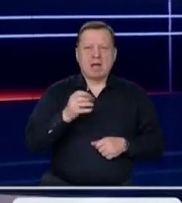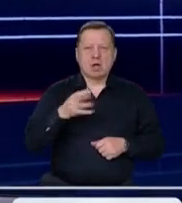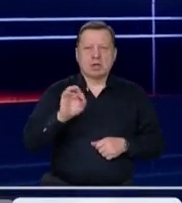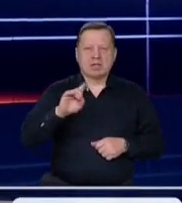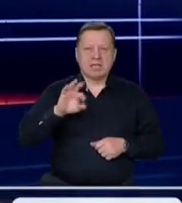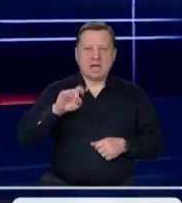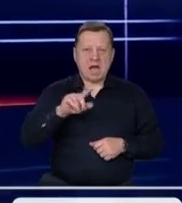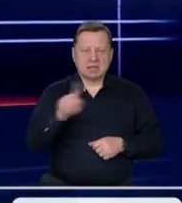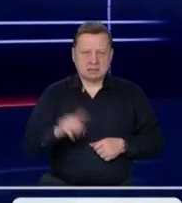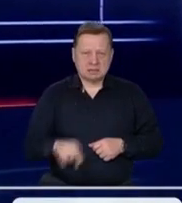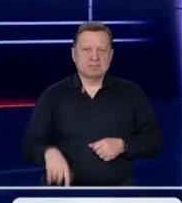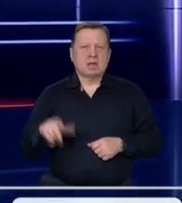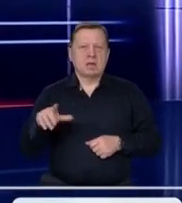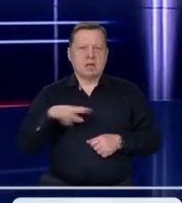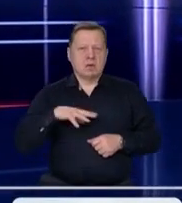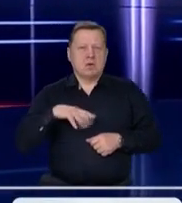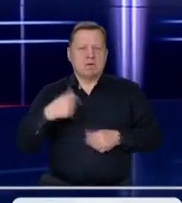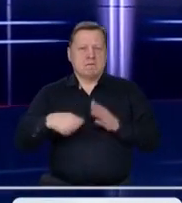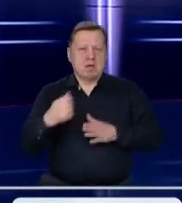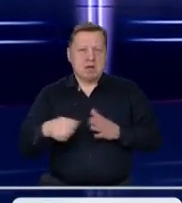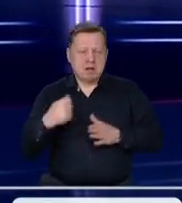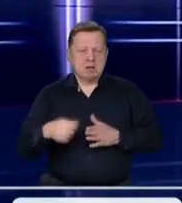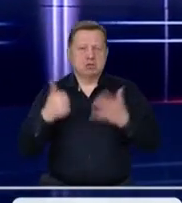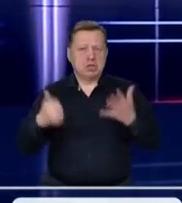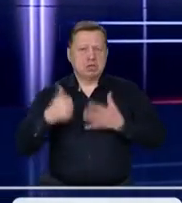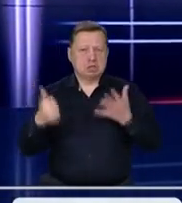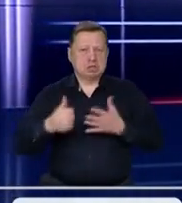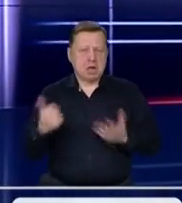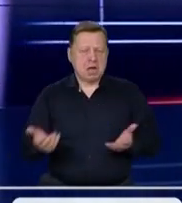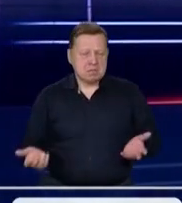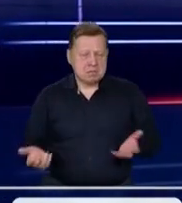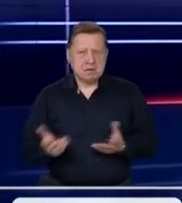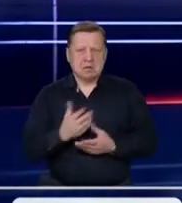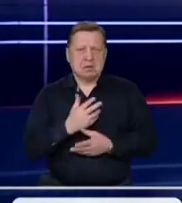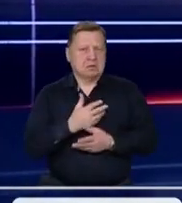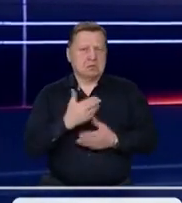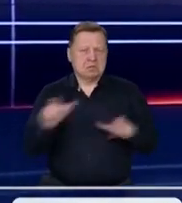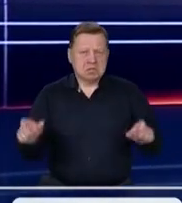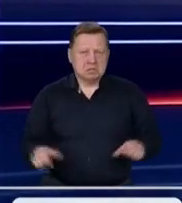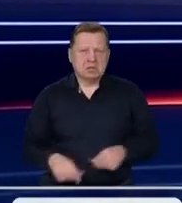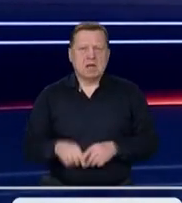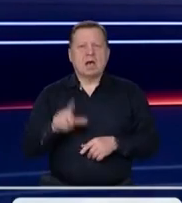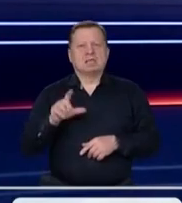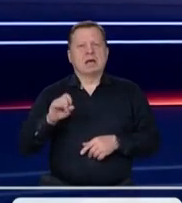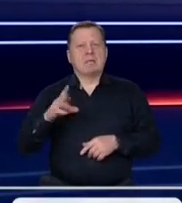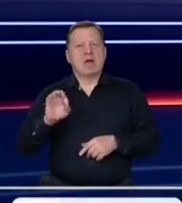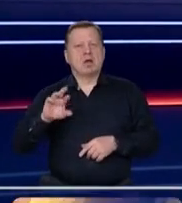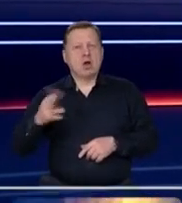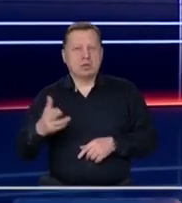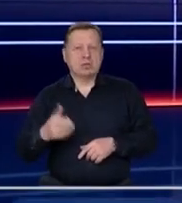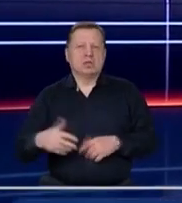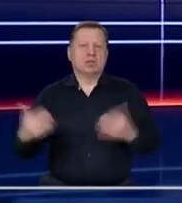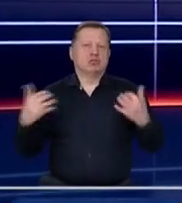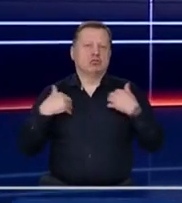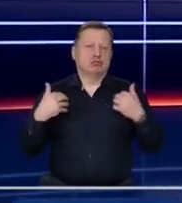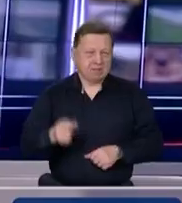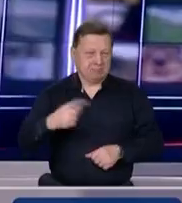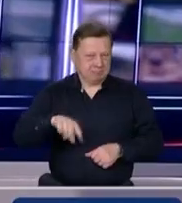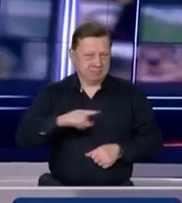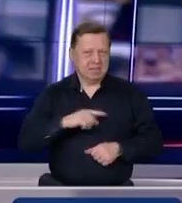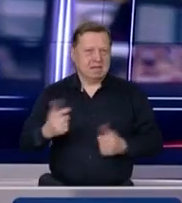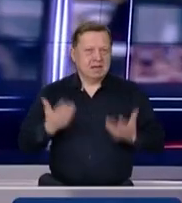kin 6 lat temu. Co się stało z rozchwytywaną przez reżyserów blondynką? Nic złego. Cameron po prostu zmieniła życiowe